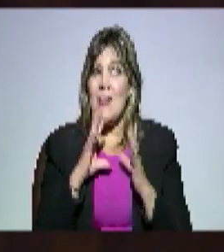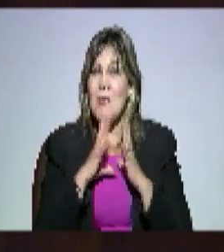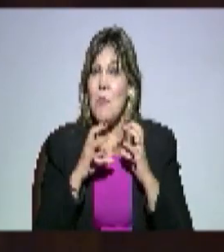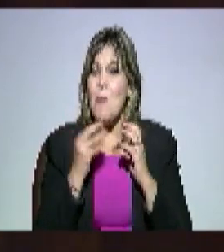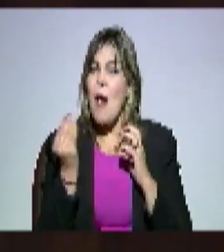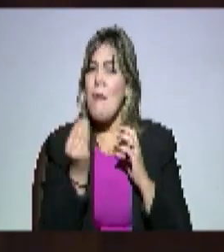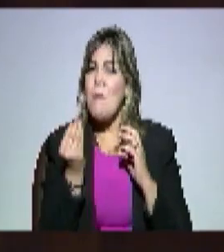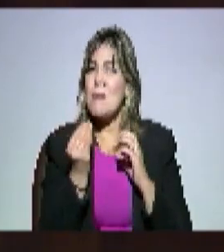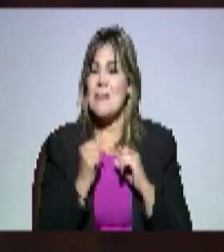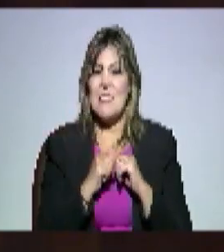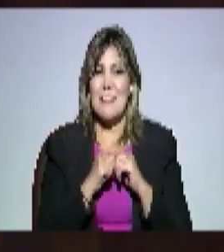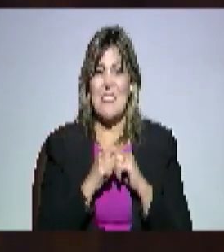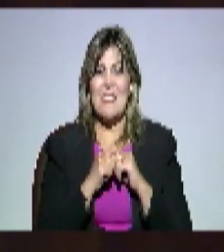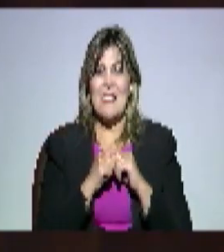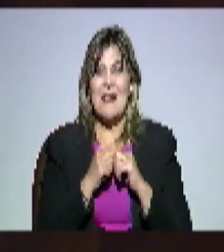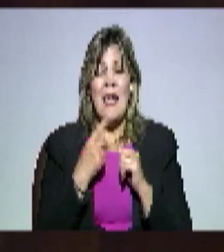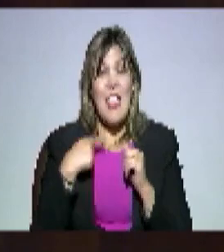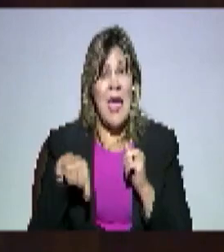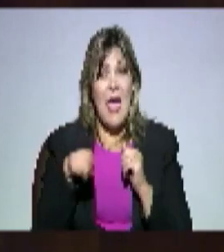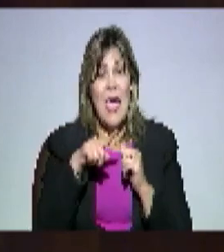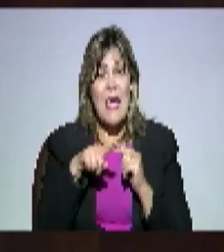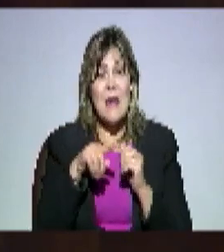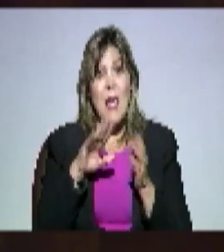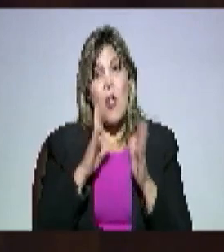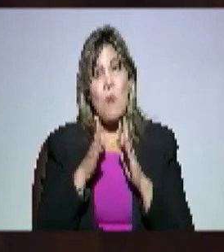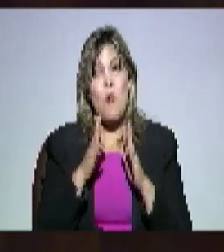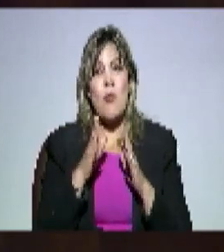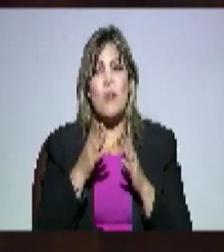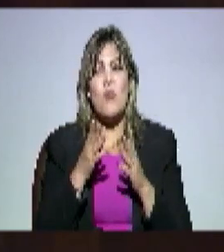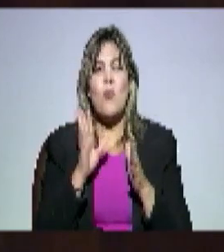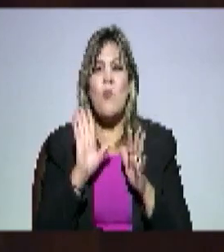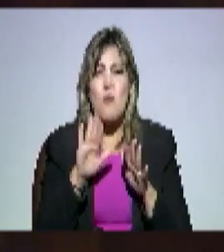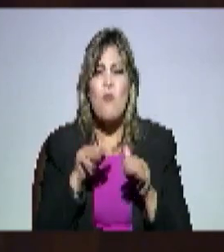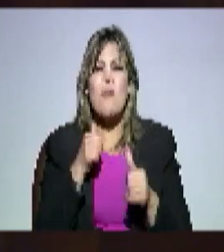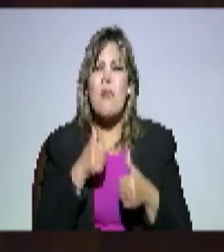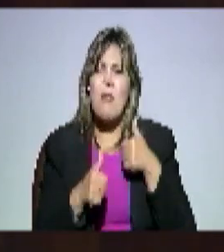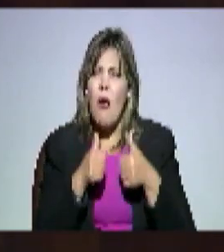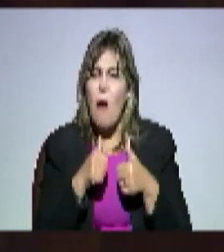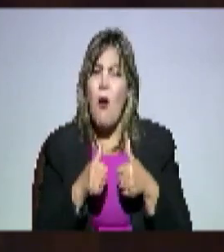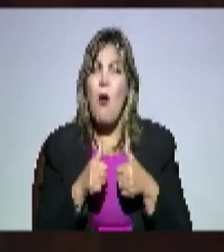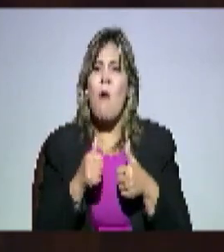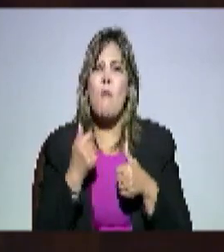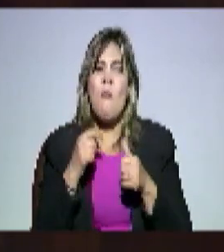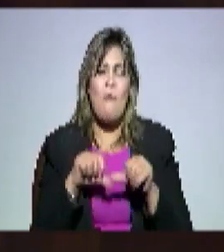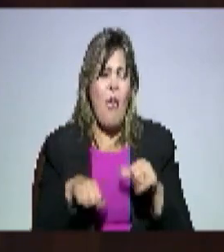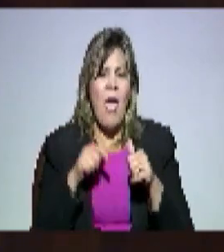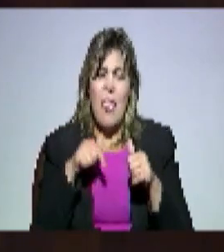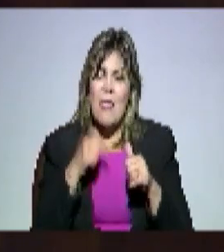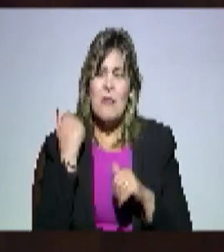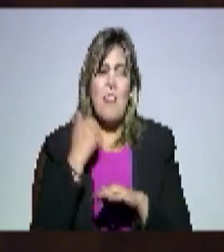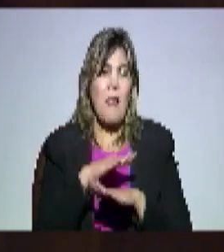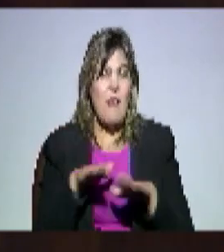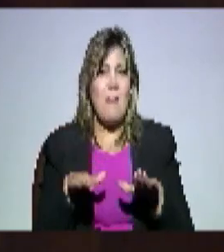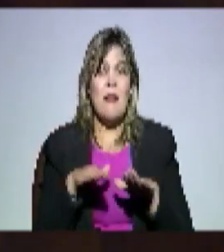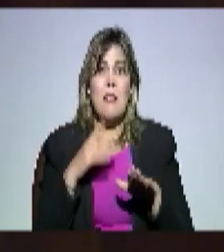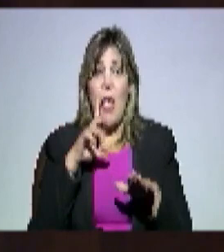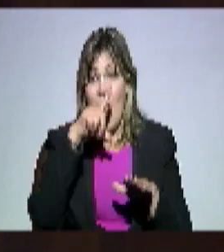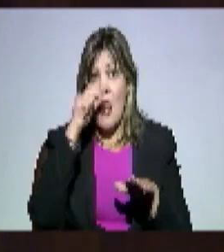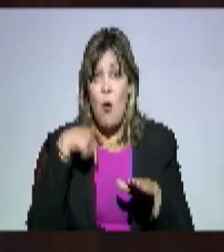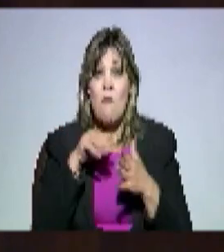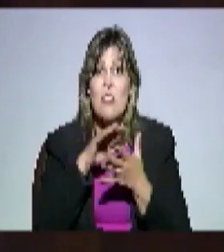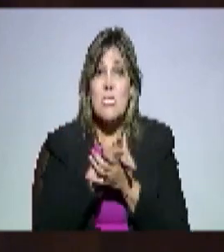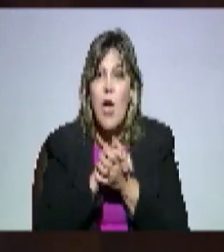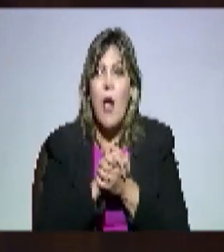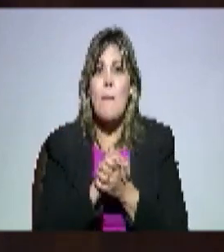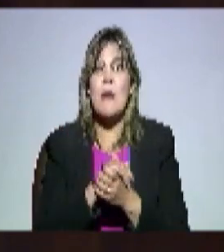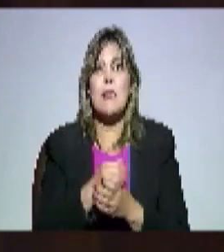بسيط جدا احنا قد نكون مختبرين في حياتنا على الارض انا لوي صاحب جدعه صديق